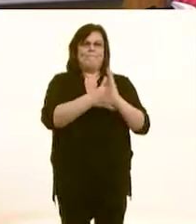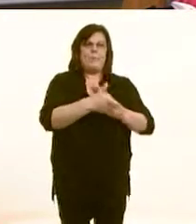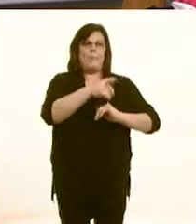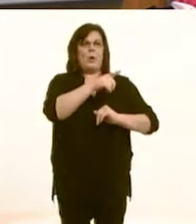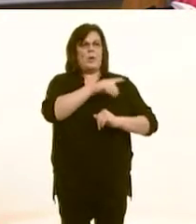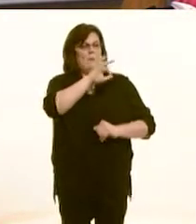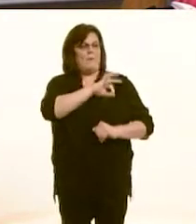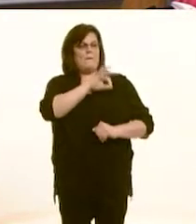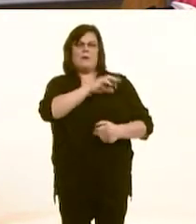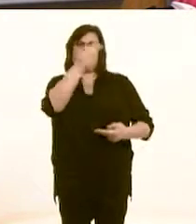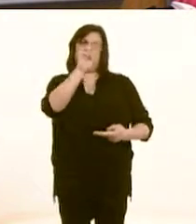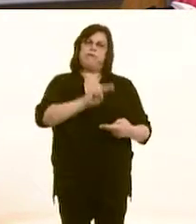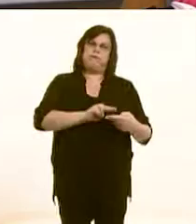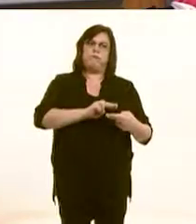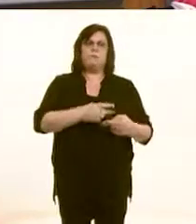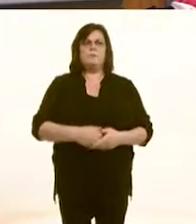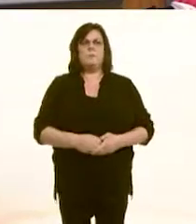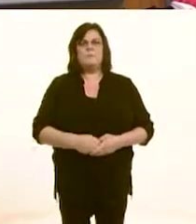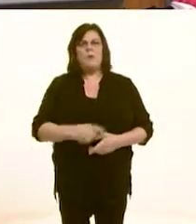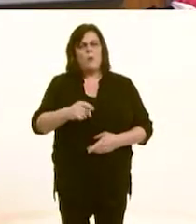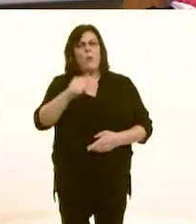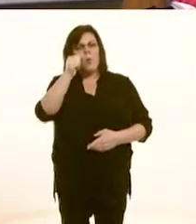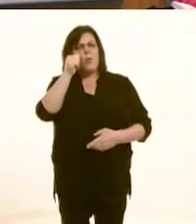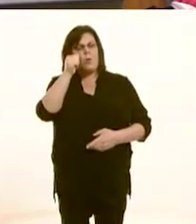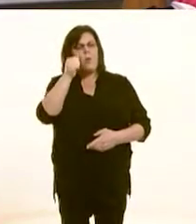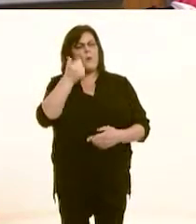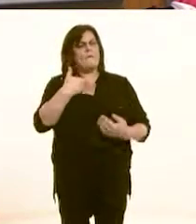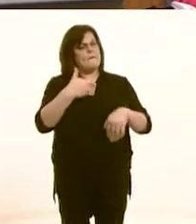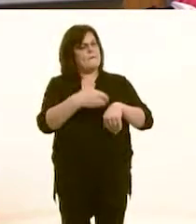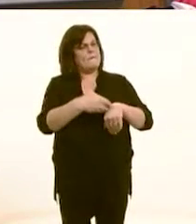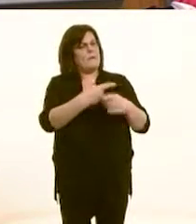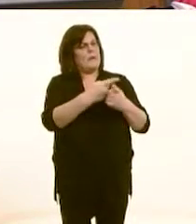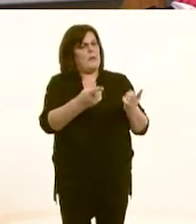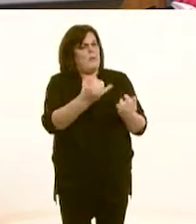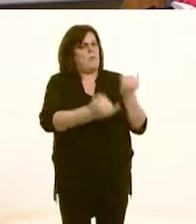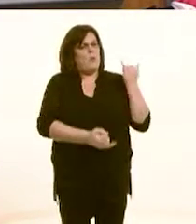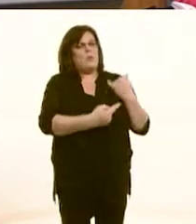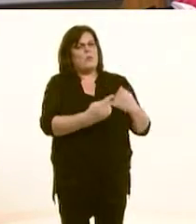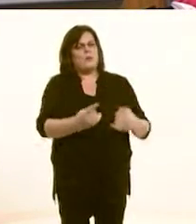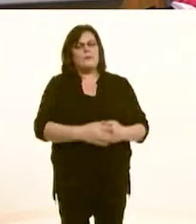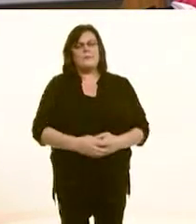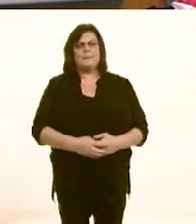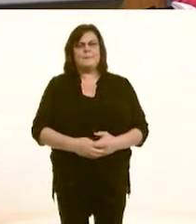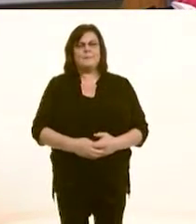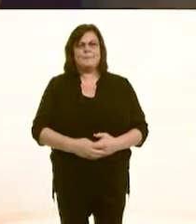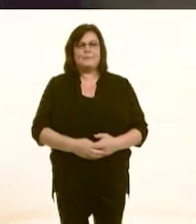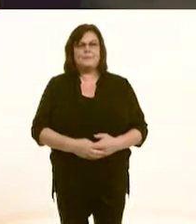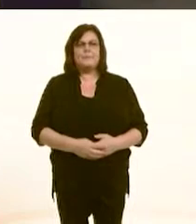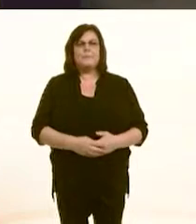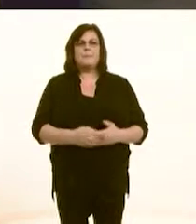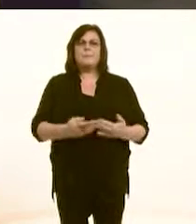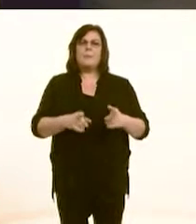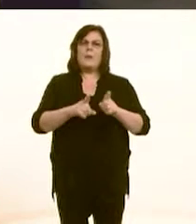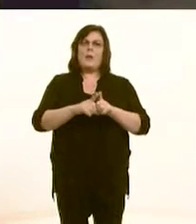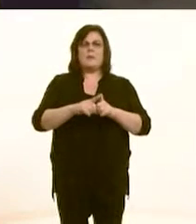rhywbeth sydd wedi effeithio yn fawr arnyn nhw. A felly, bydd yr aelod yn gwybod, i ni'n